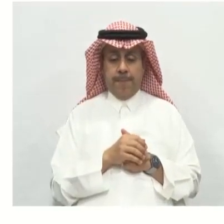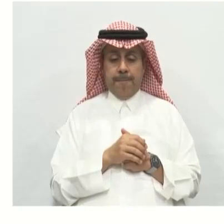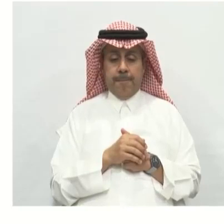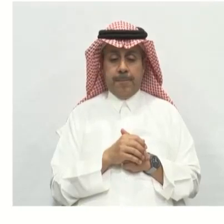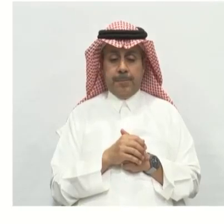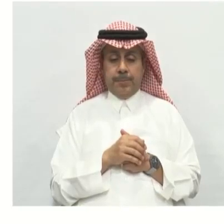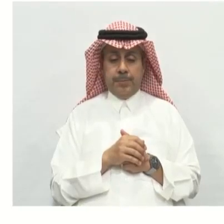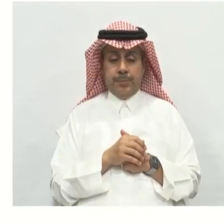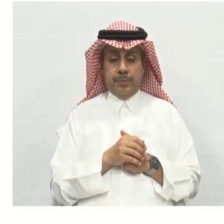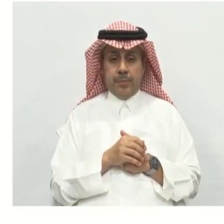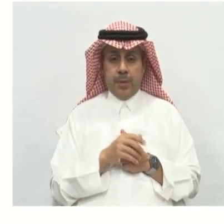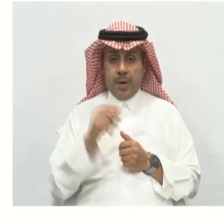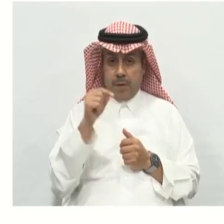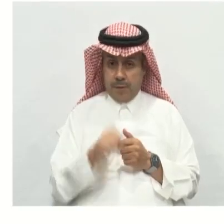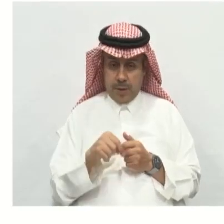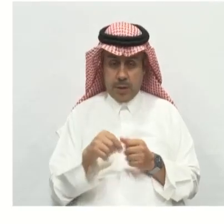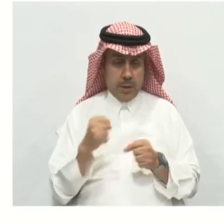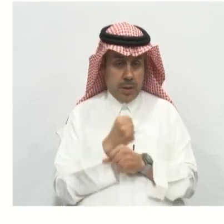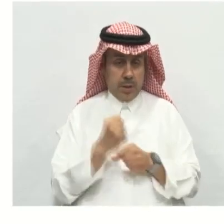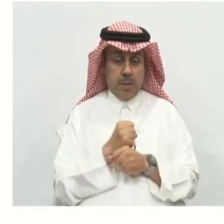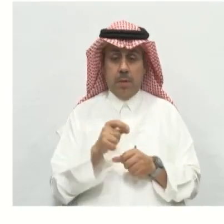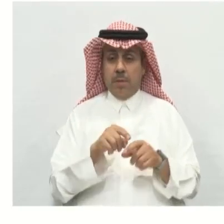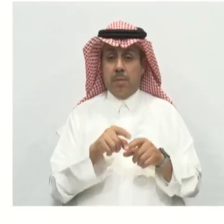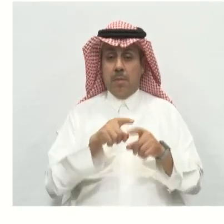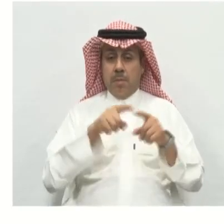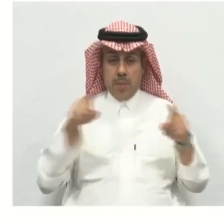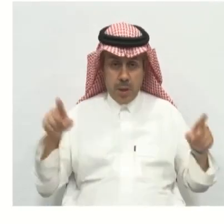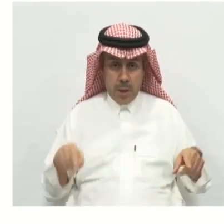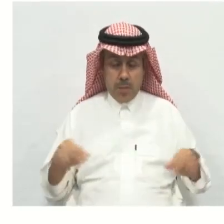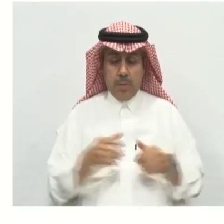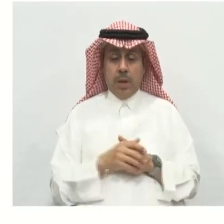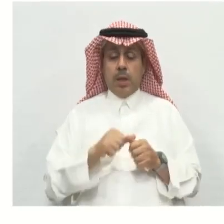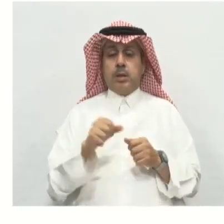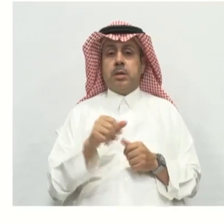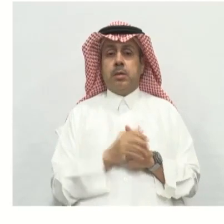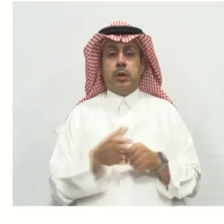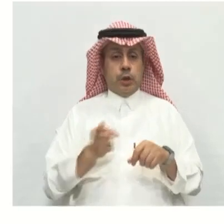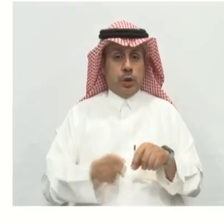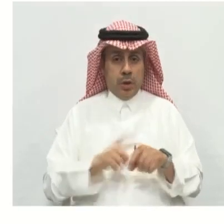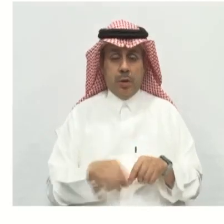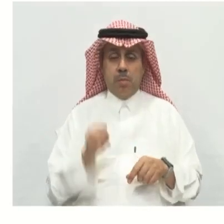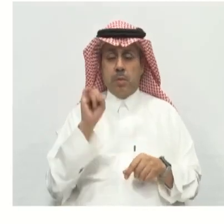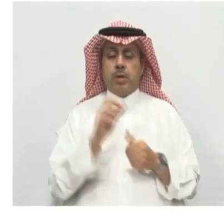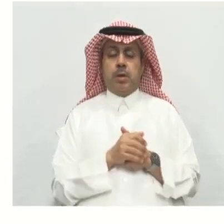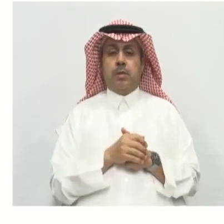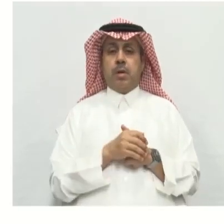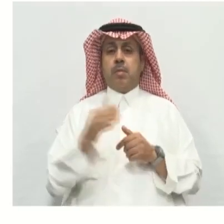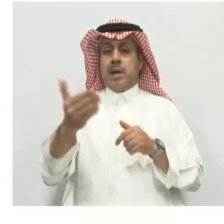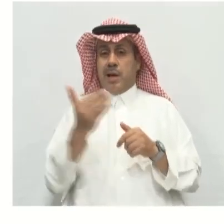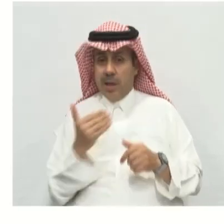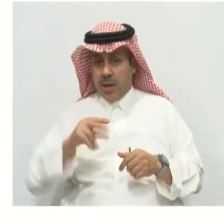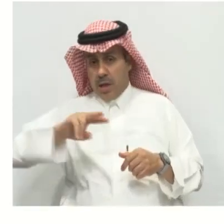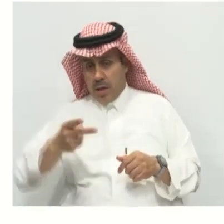لتست لدينا ايضا استخدام مقياس تكرار المصطلح وتكرار المستند العكسي في البرمجه اتجاهي